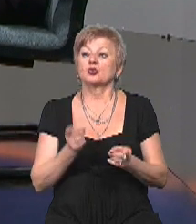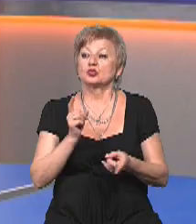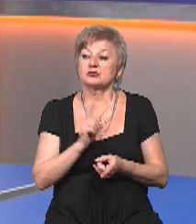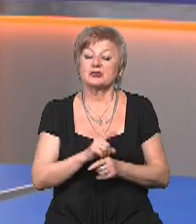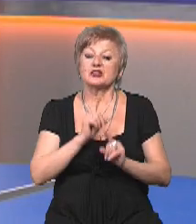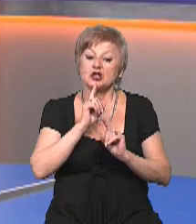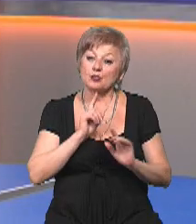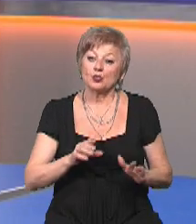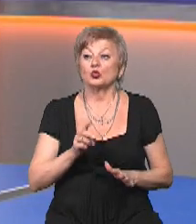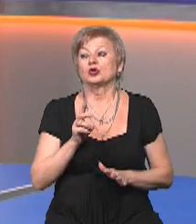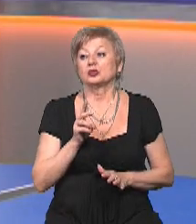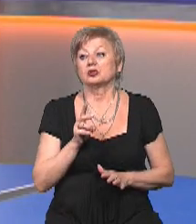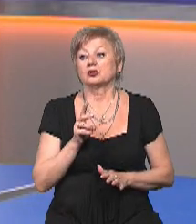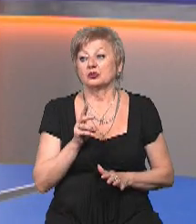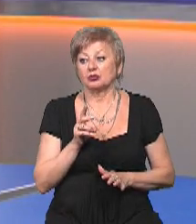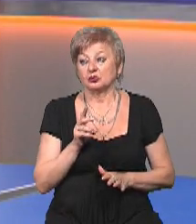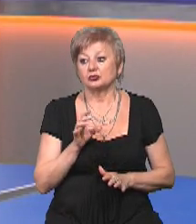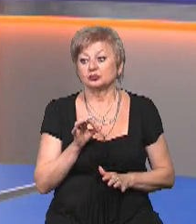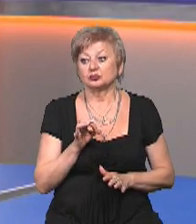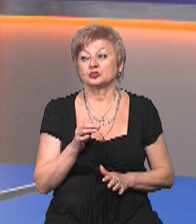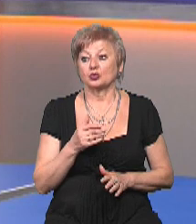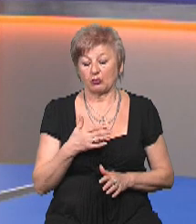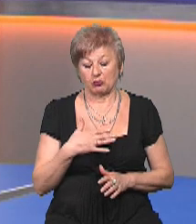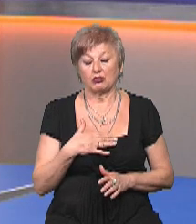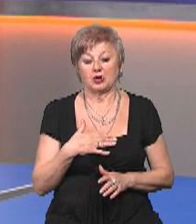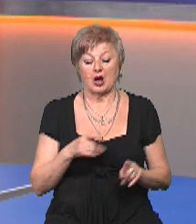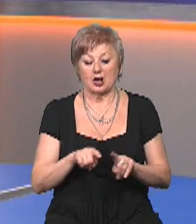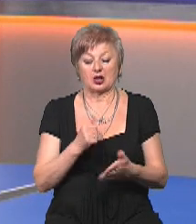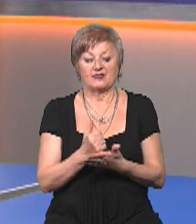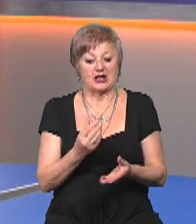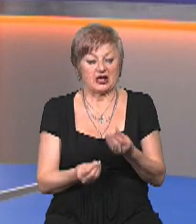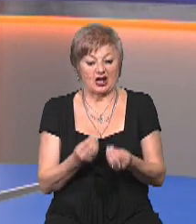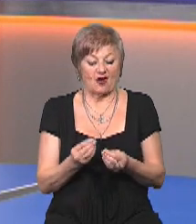не буде. Ми запершуємо перший цикл адаптаційно-ігровий. Головне